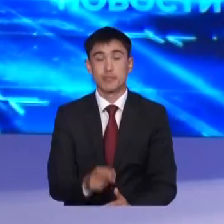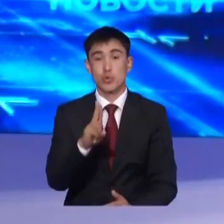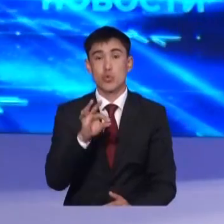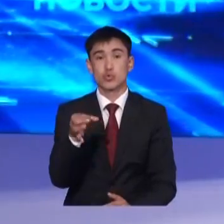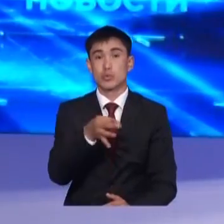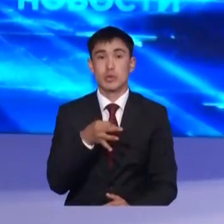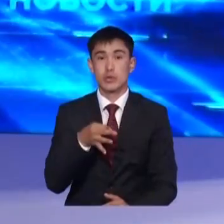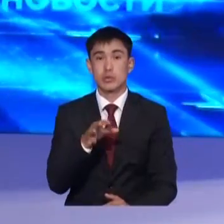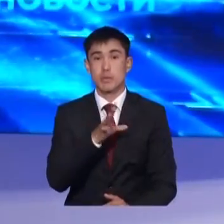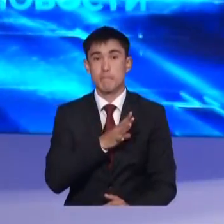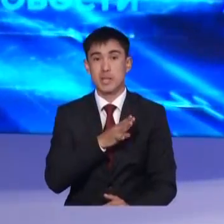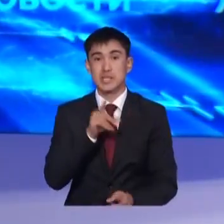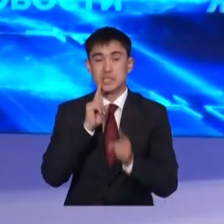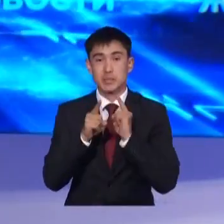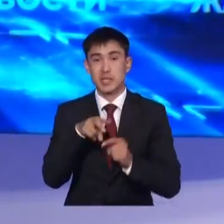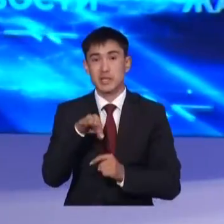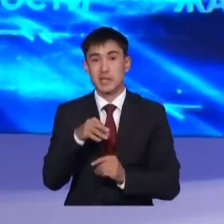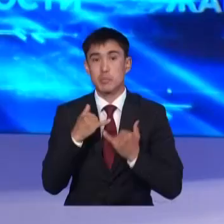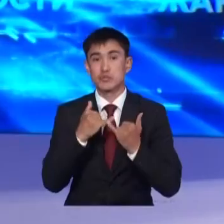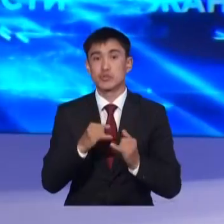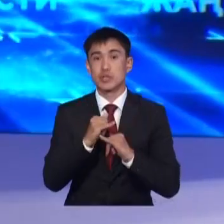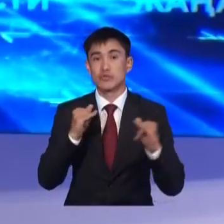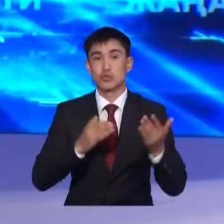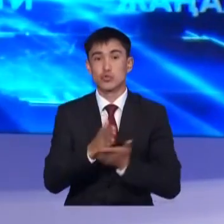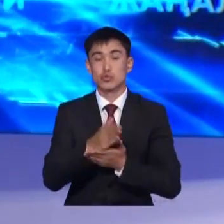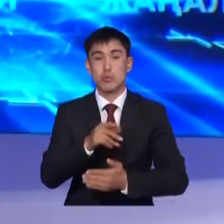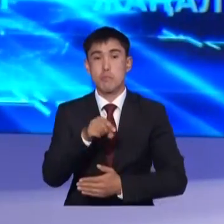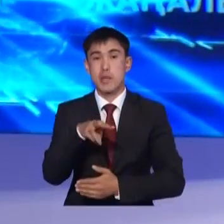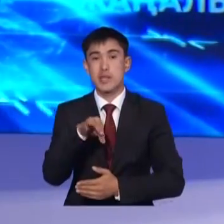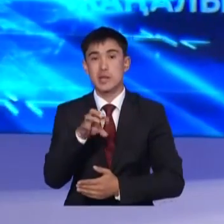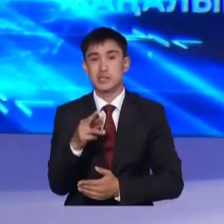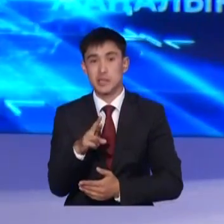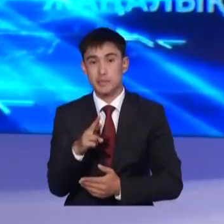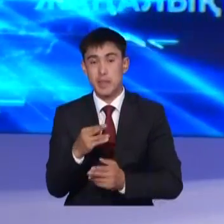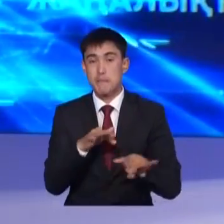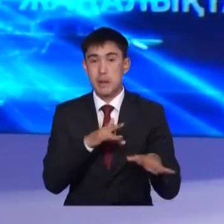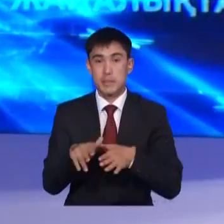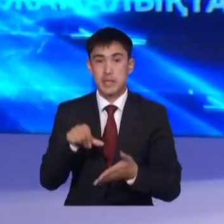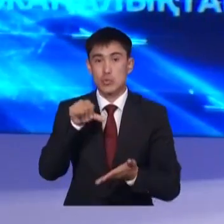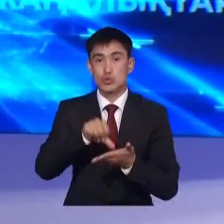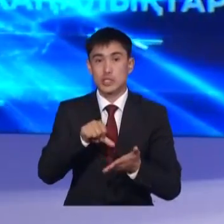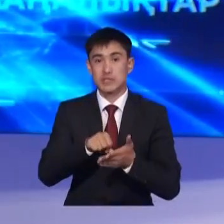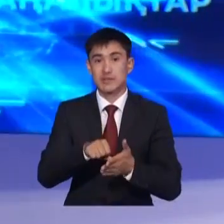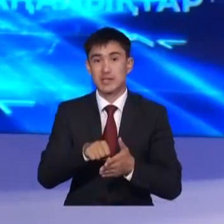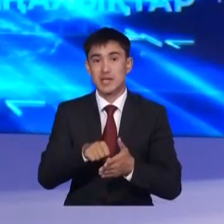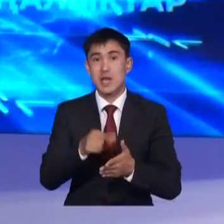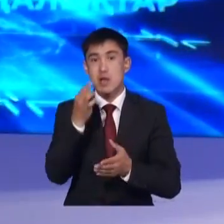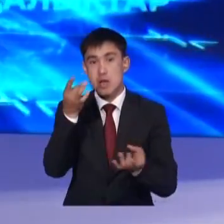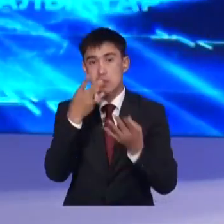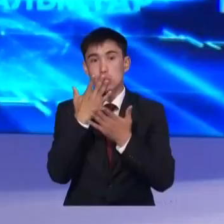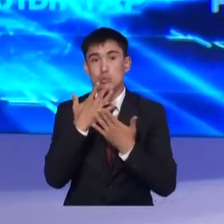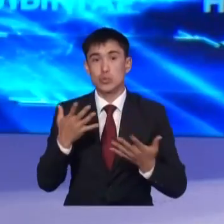куксу районе состоялся семинар-тренинг посвящённый развитию службы медиации в мероприятии приняли участие представители